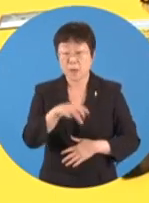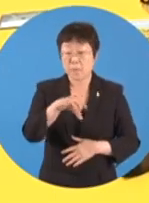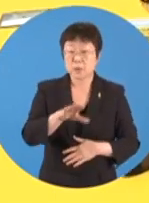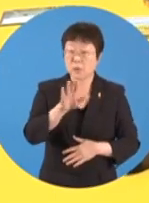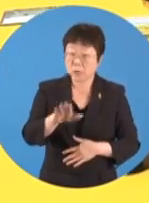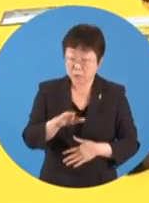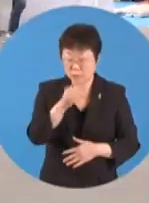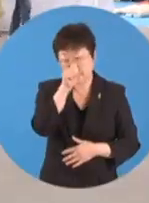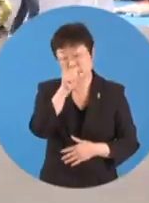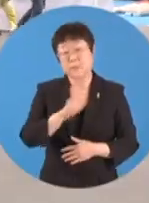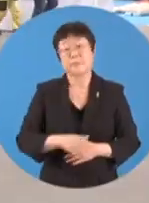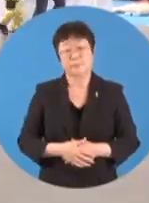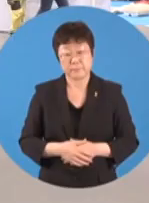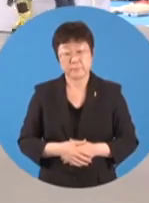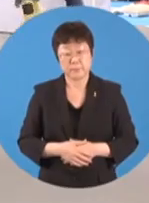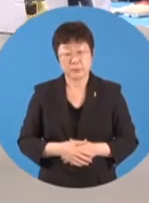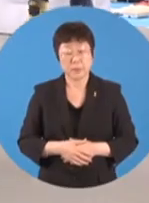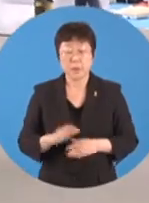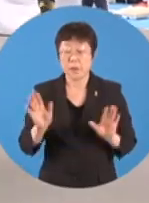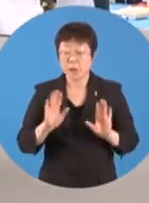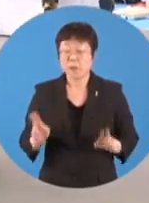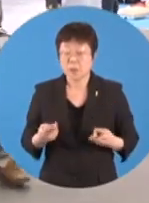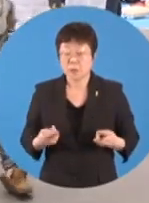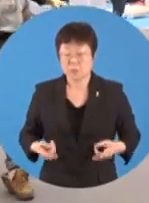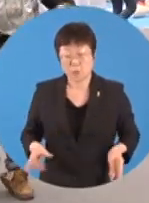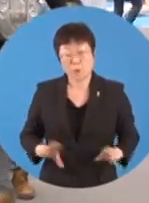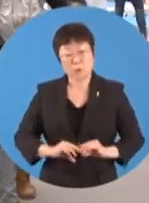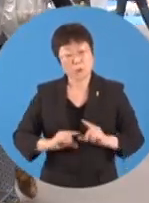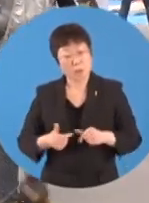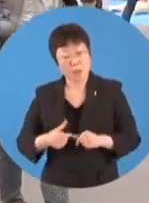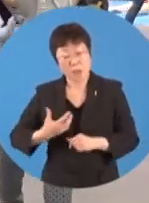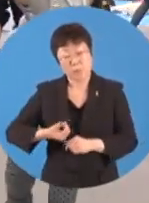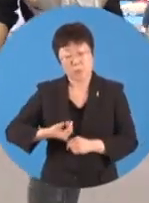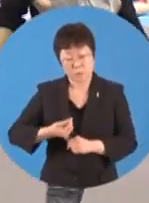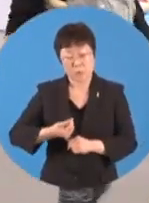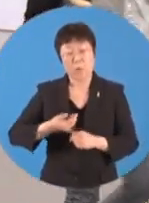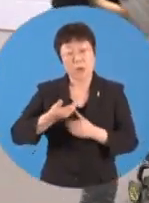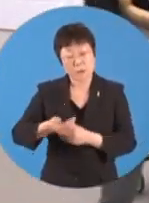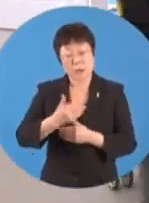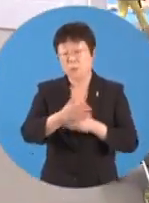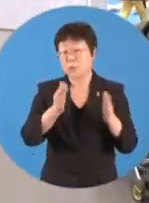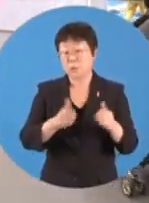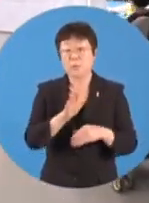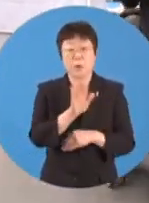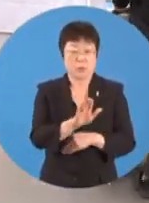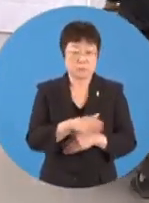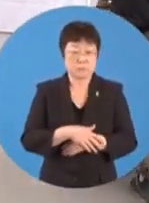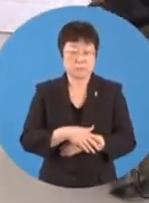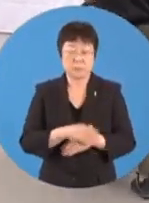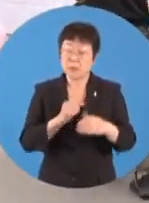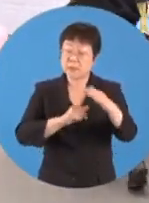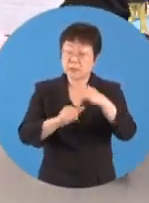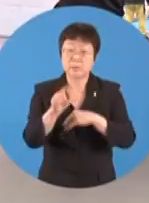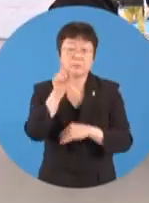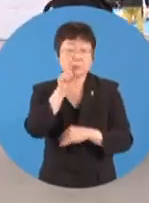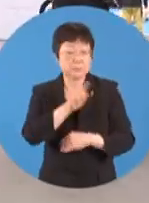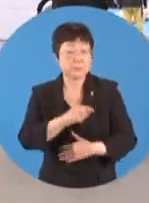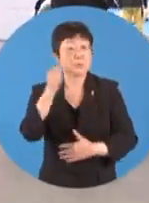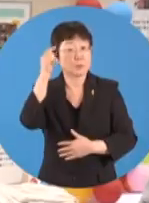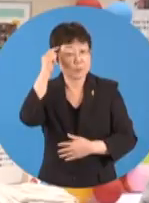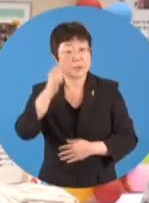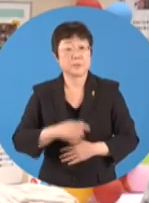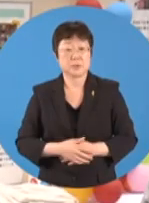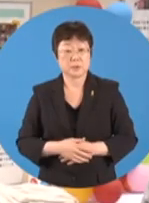があるっていうのがね。 おむつ替えとか授乳スペースとかもちゃんとあるんで、出かけるにしてもこう行きやすいか